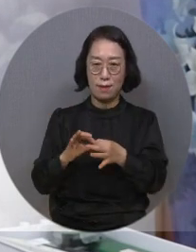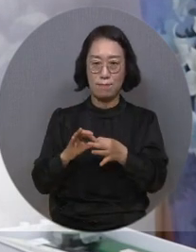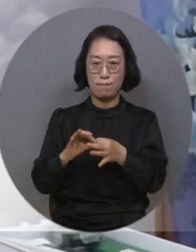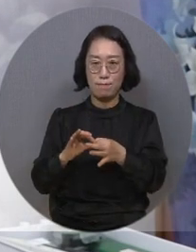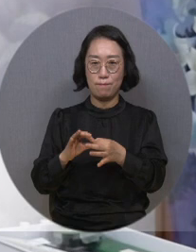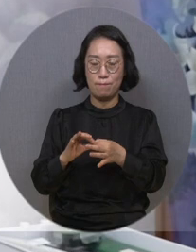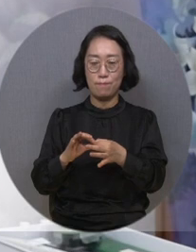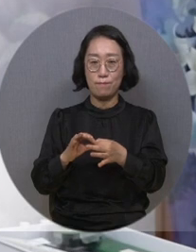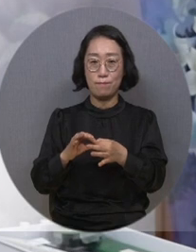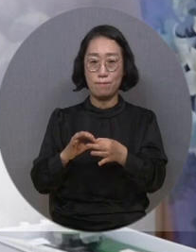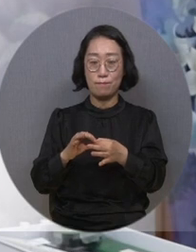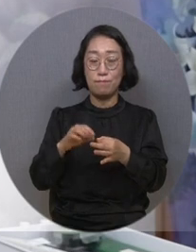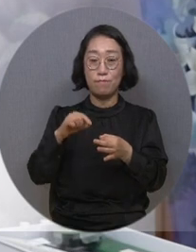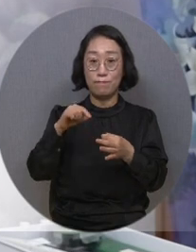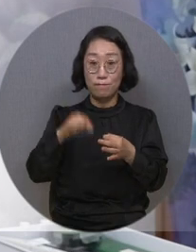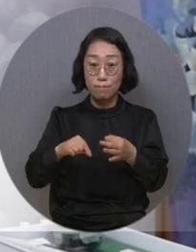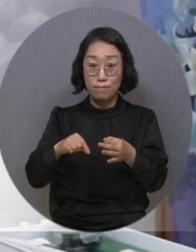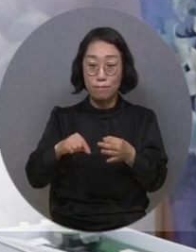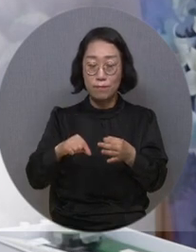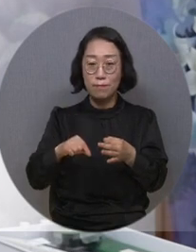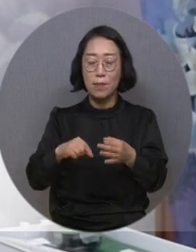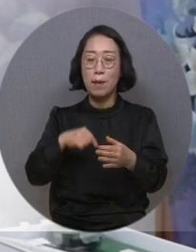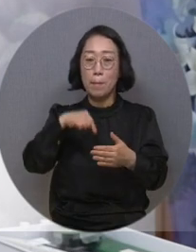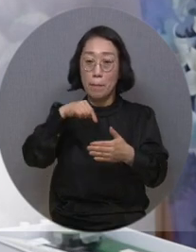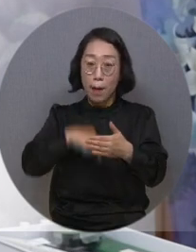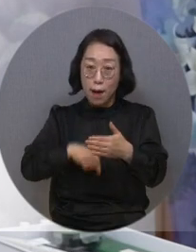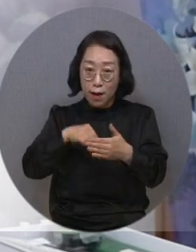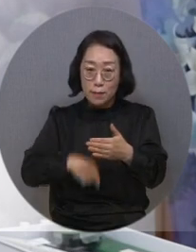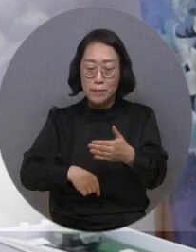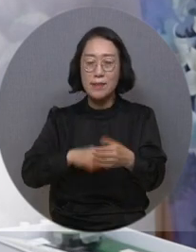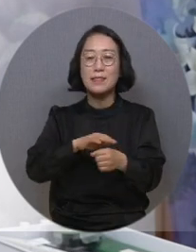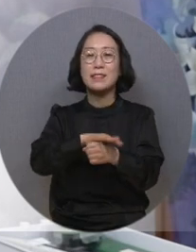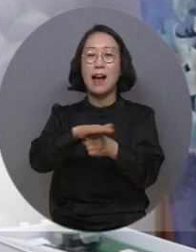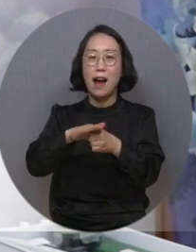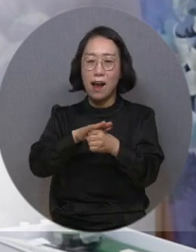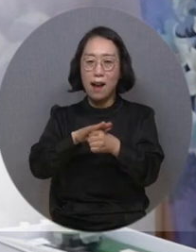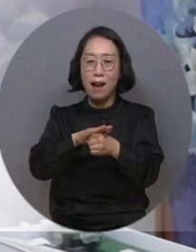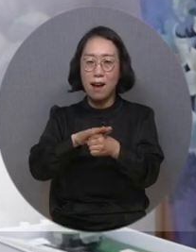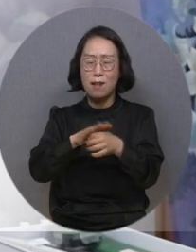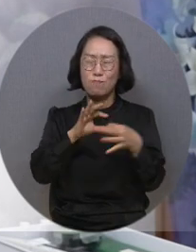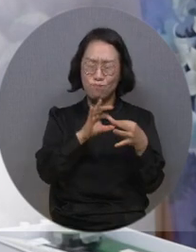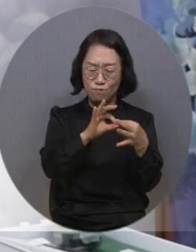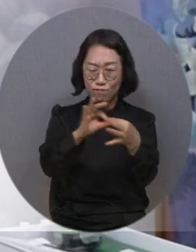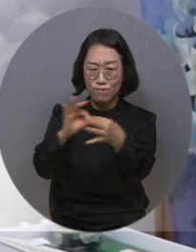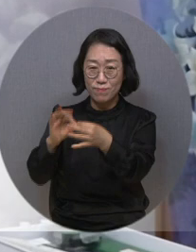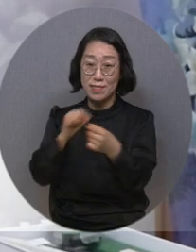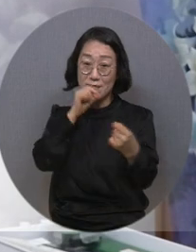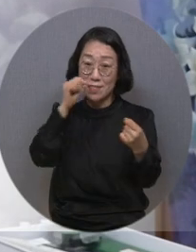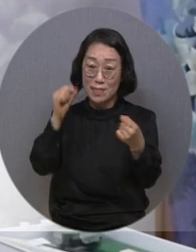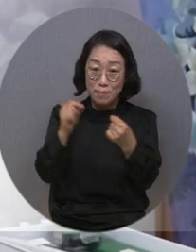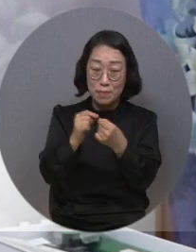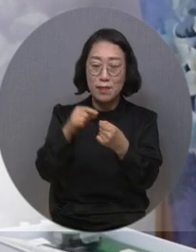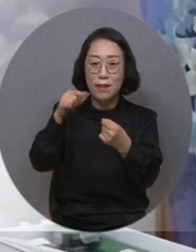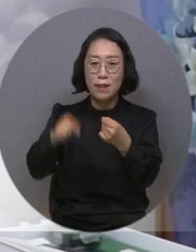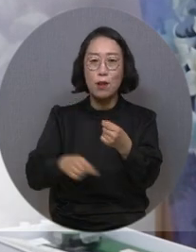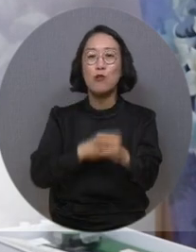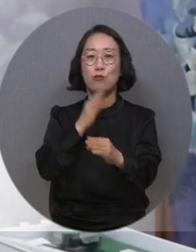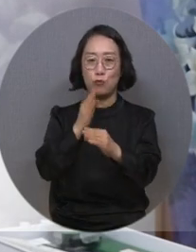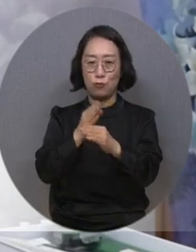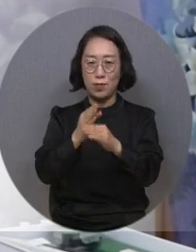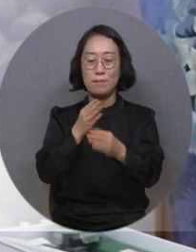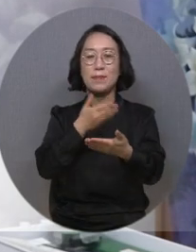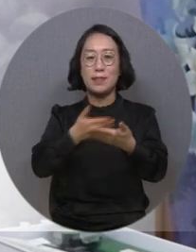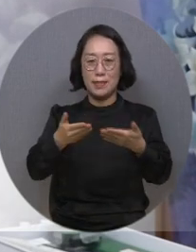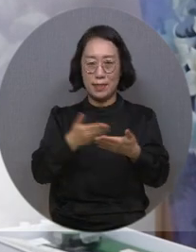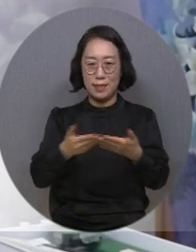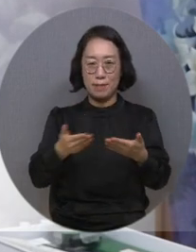관계, 또 그리고 그 속에서 우러나는 그런 사랑의 관계, 이런 것들에 중점적으로 두고 작품을